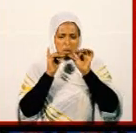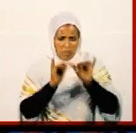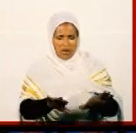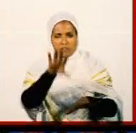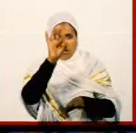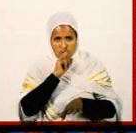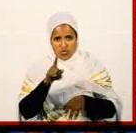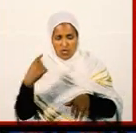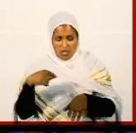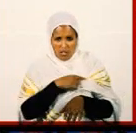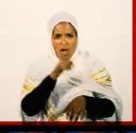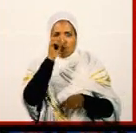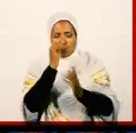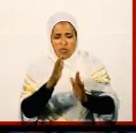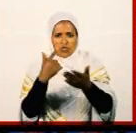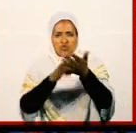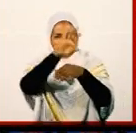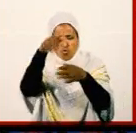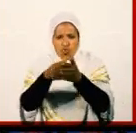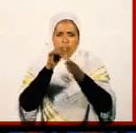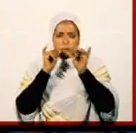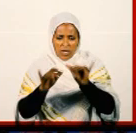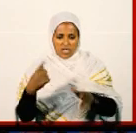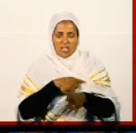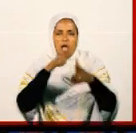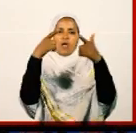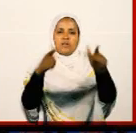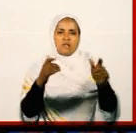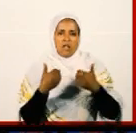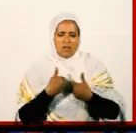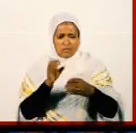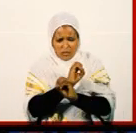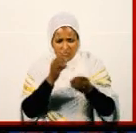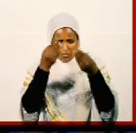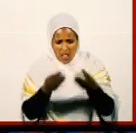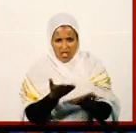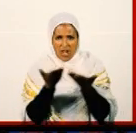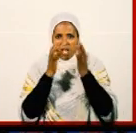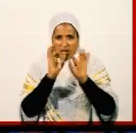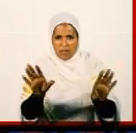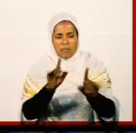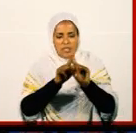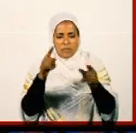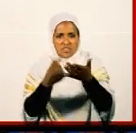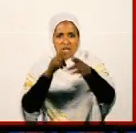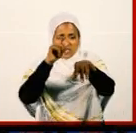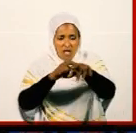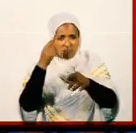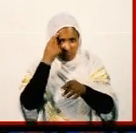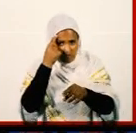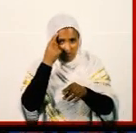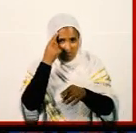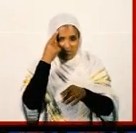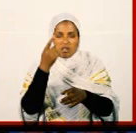በረከት እኛ እድለኞች ነን። ምንም የምናጣው ነገር የለም። በተለየ መልኩ በዛ ሰዓት የሚታሰበው በሽም ከነሐሴ 1 እስከ ነሐሴ